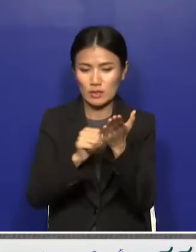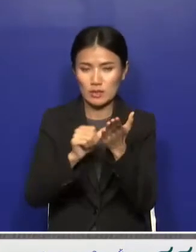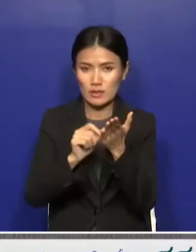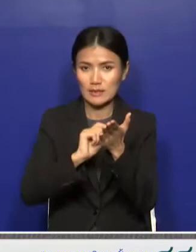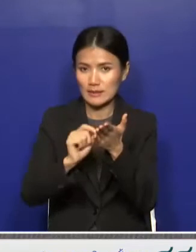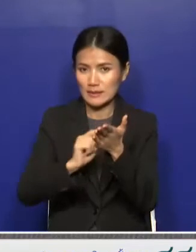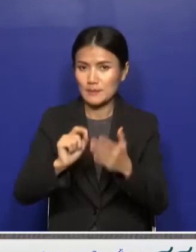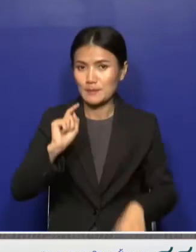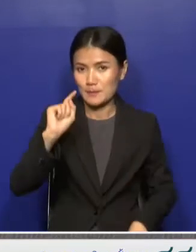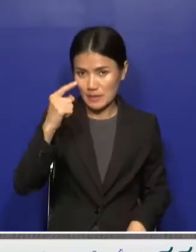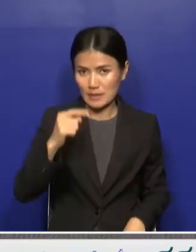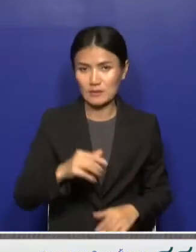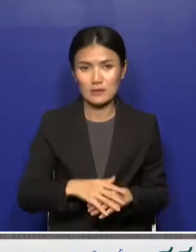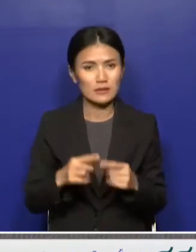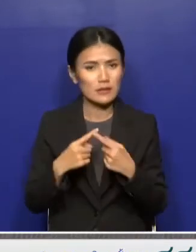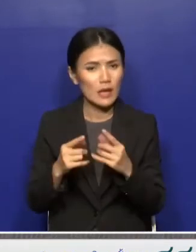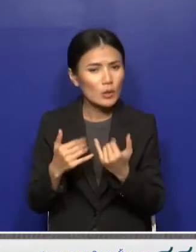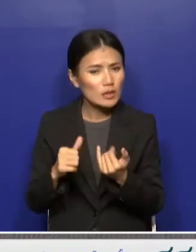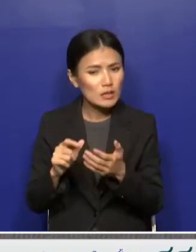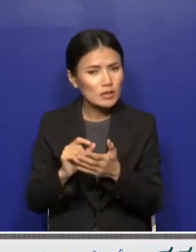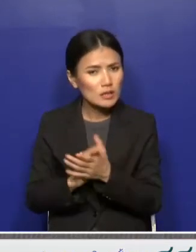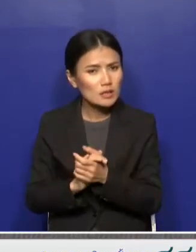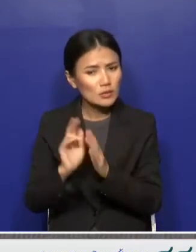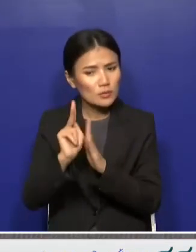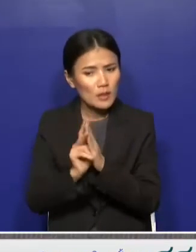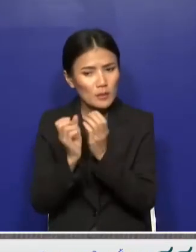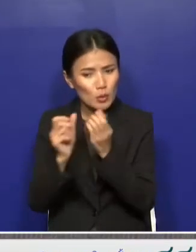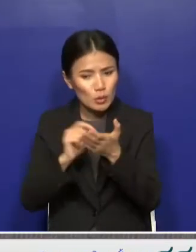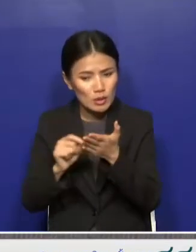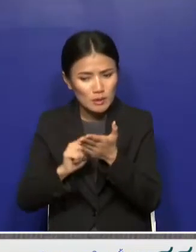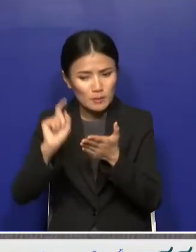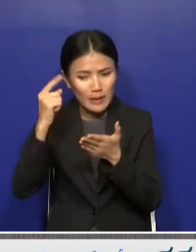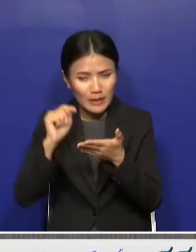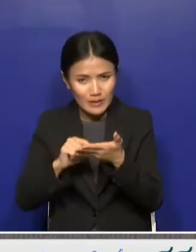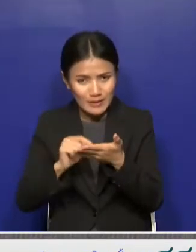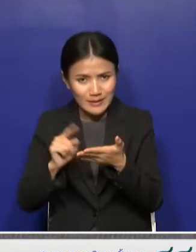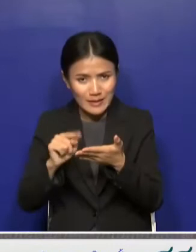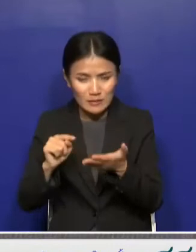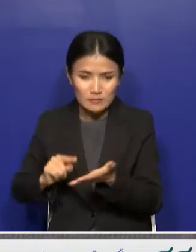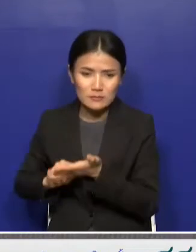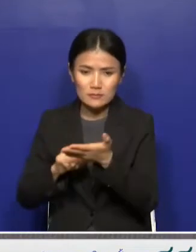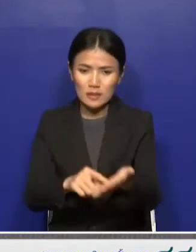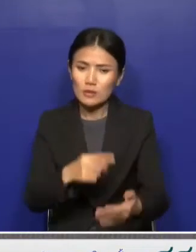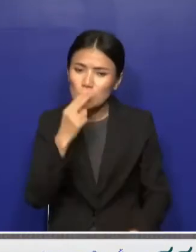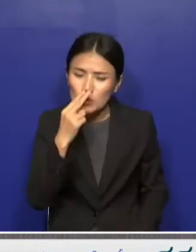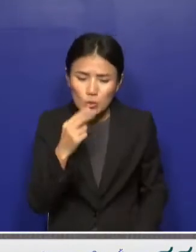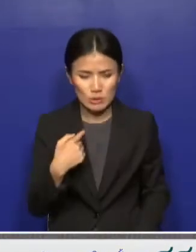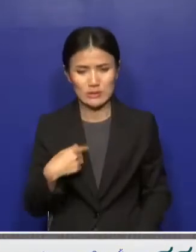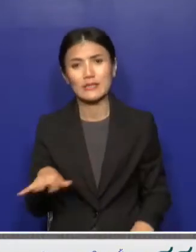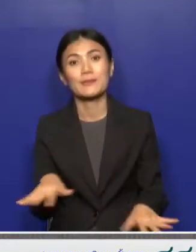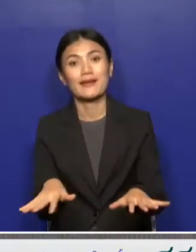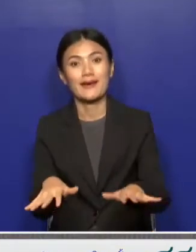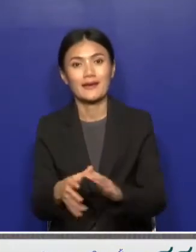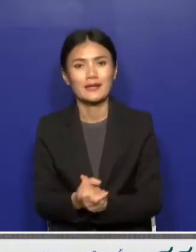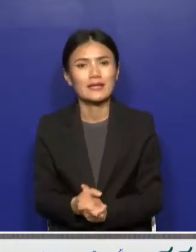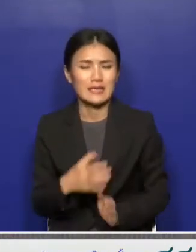องมีการปฏิรูปแต่งานปฏิรูปเท่าที่มานำเสนอต่อสภาแห่งนี้นะครับ มักจะเป็นเรื่องรูทีนเป็นเรื่องธรรมดานะครับผ